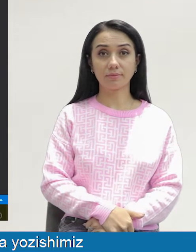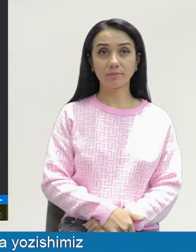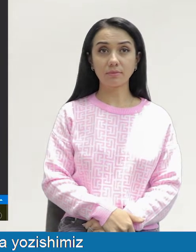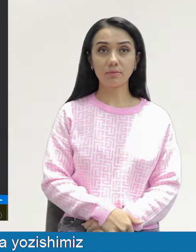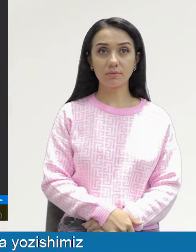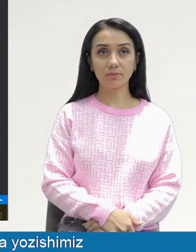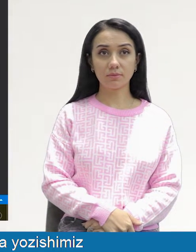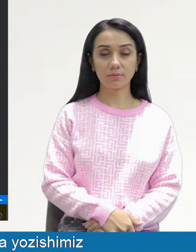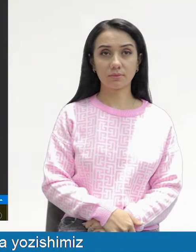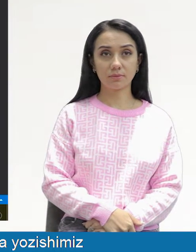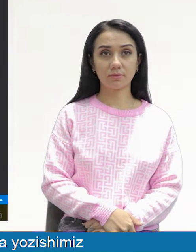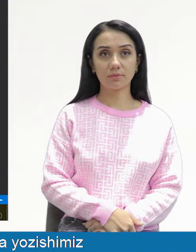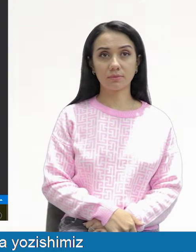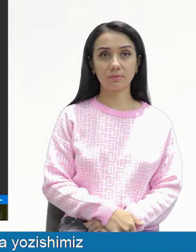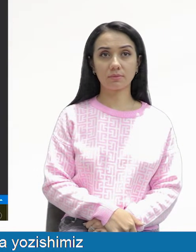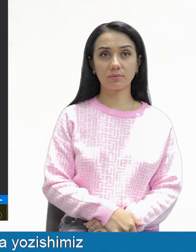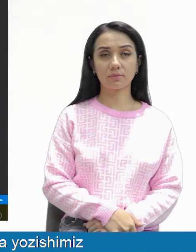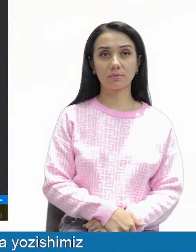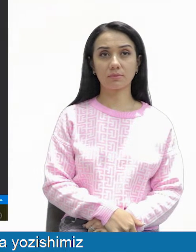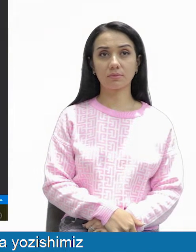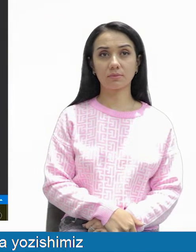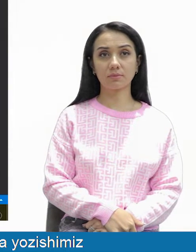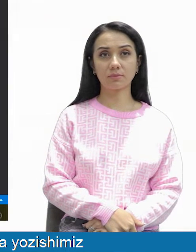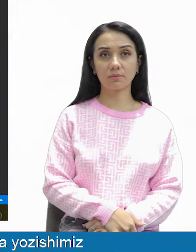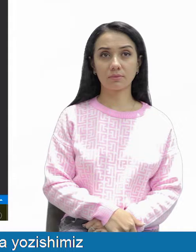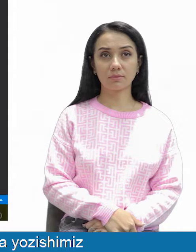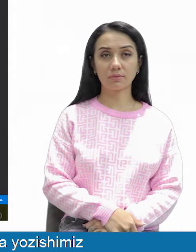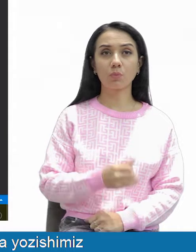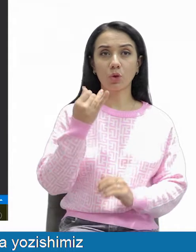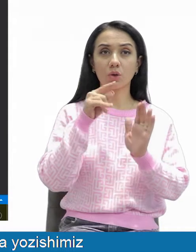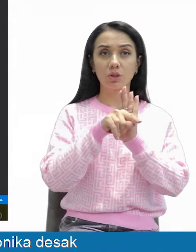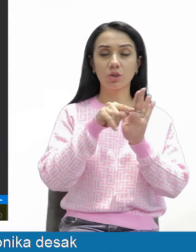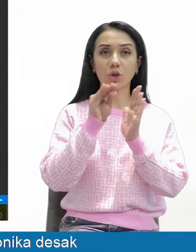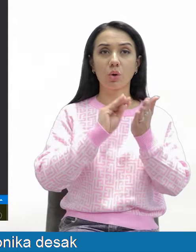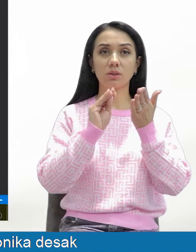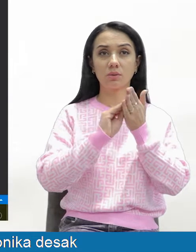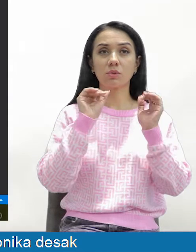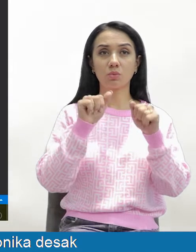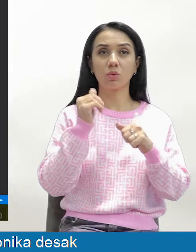menyuga o'xshagan button mana. Mana menyuga o'xshagan button, buni ichiga yozishimiz mumkin.